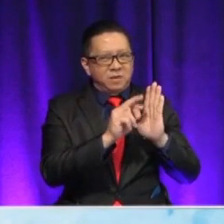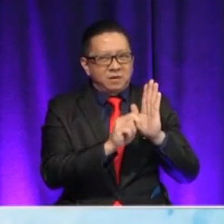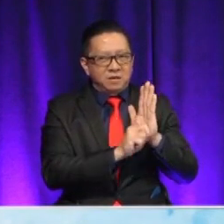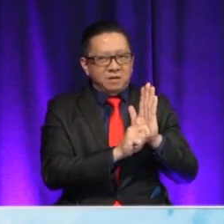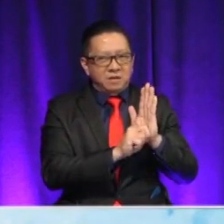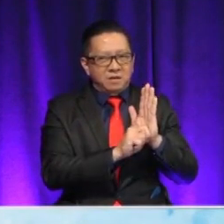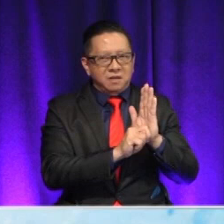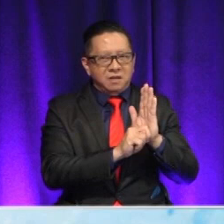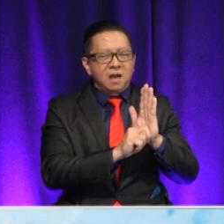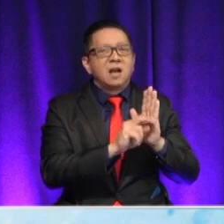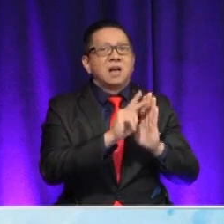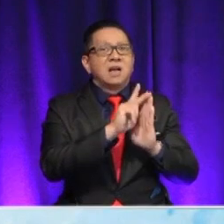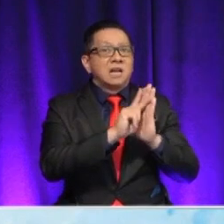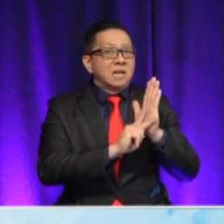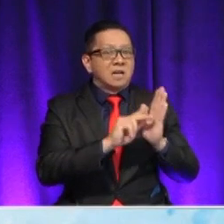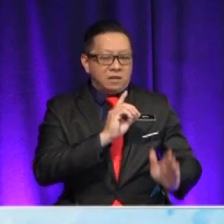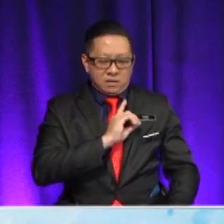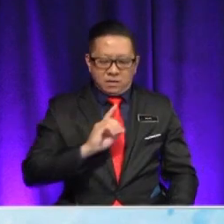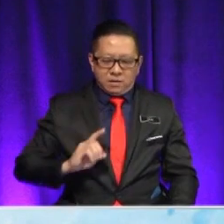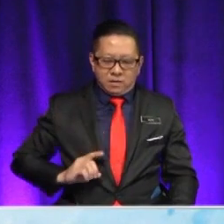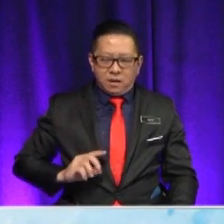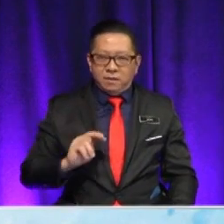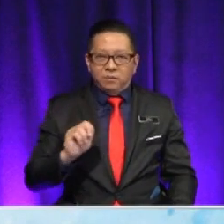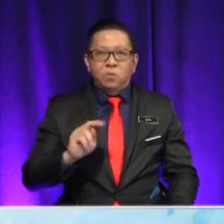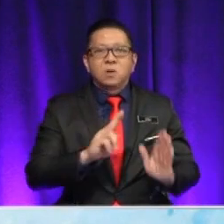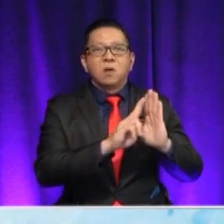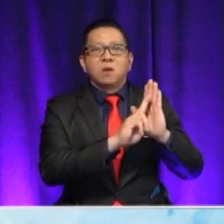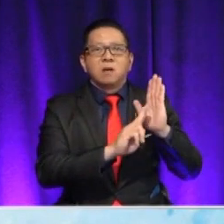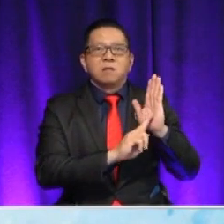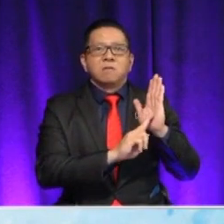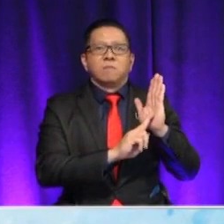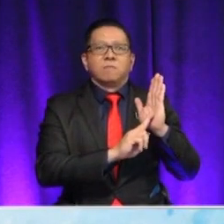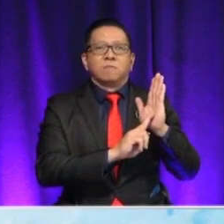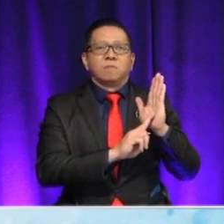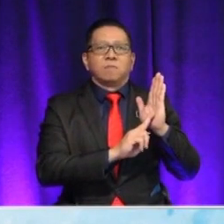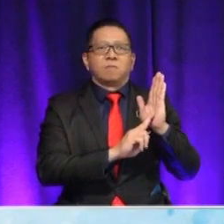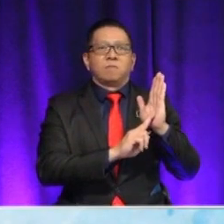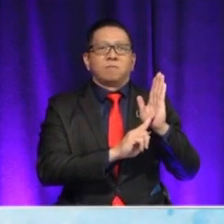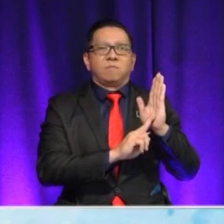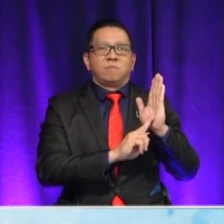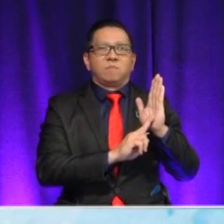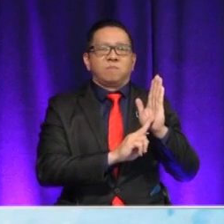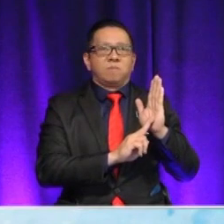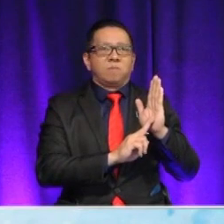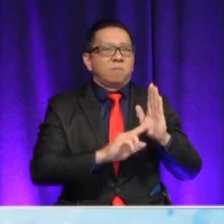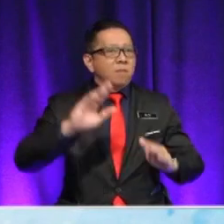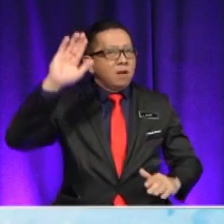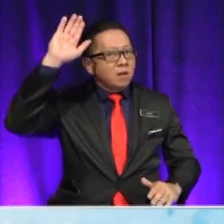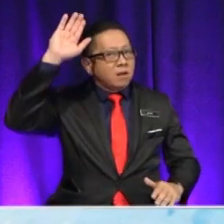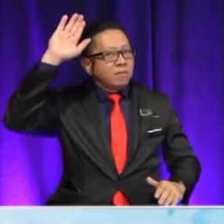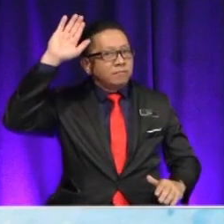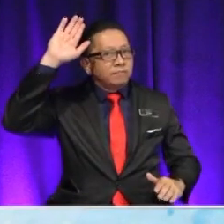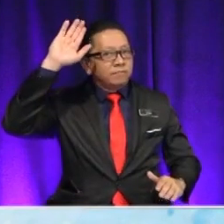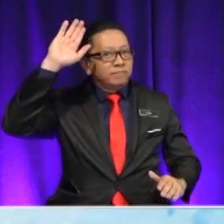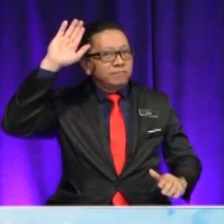kedaulatan undang-undang. Kedaulatan undang-undang. Mungkin boleh seorang boleh angkat tangan. Okey, dan